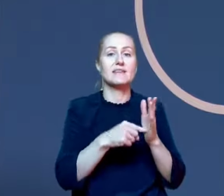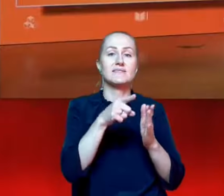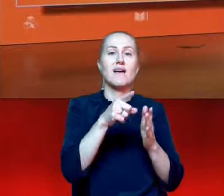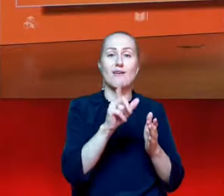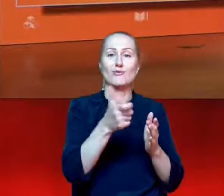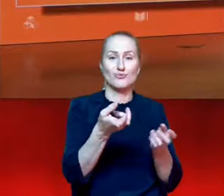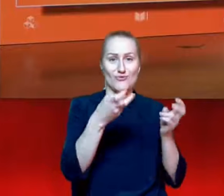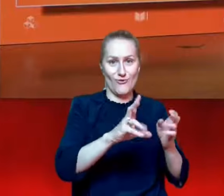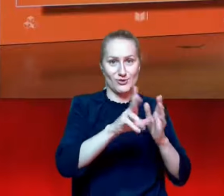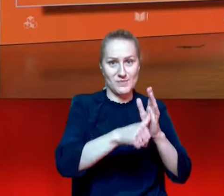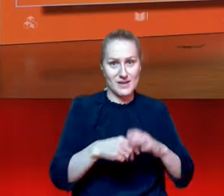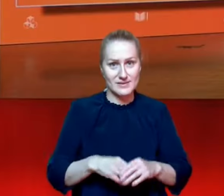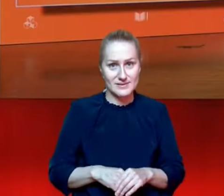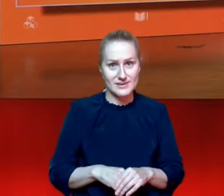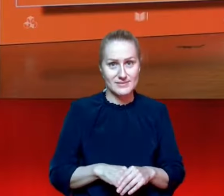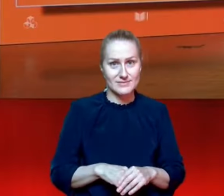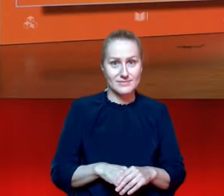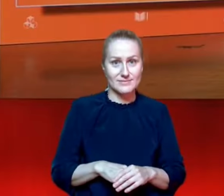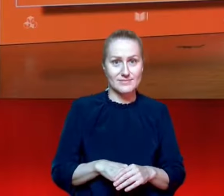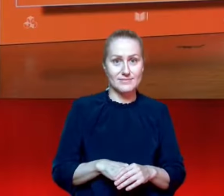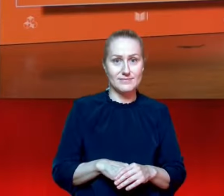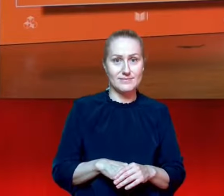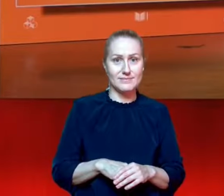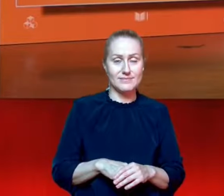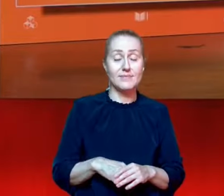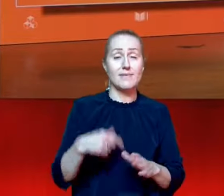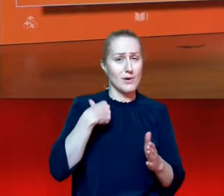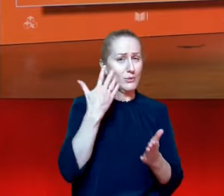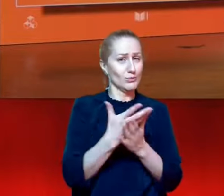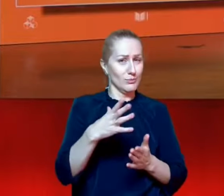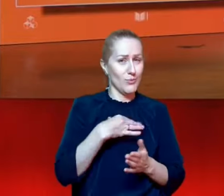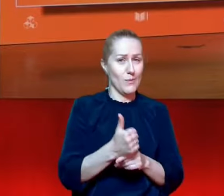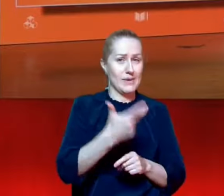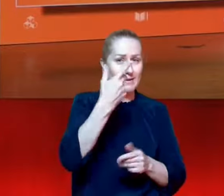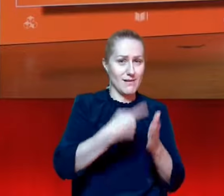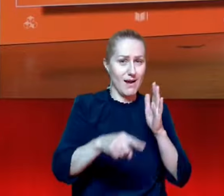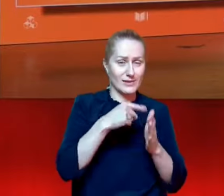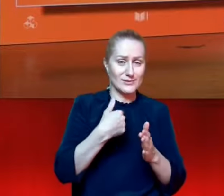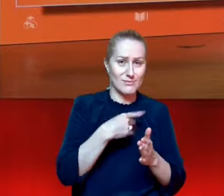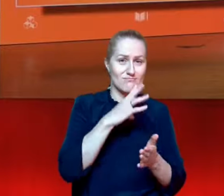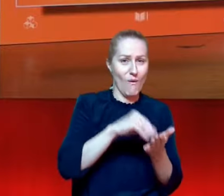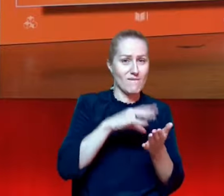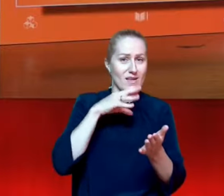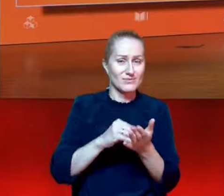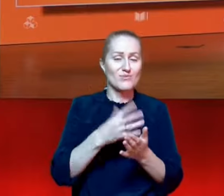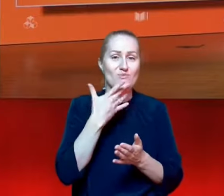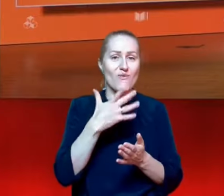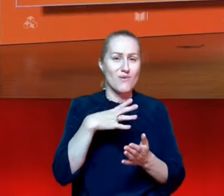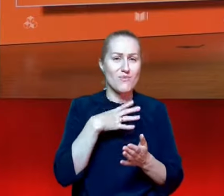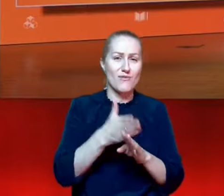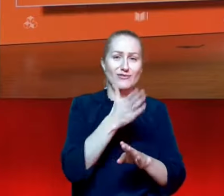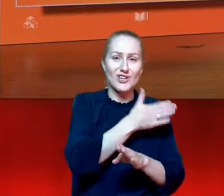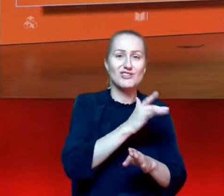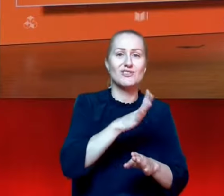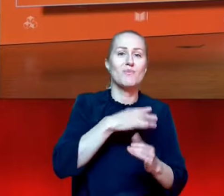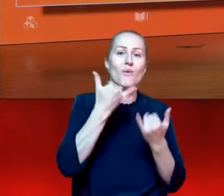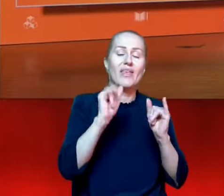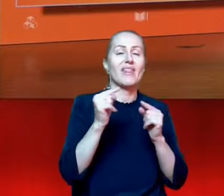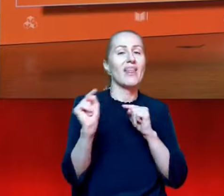miast. I oczywiście tutaj ja już to kilkukrotnie powtarzałem wcześniej przy innych dyskusjach,